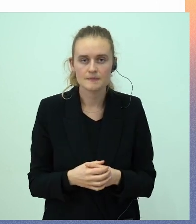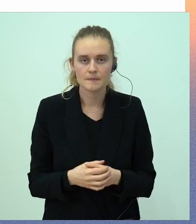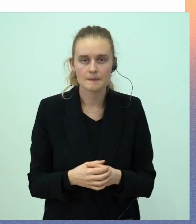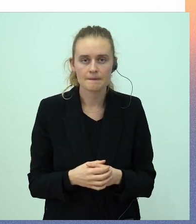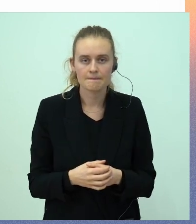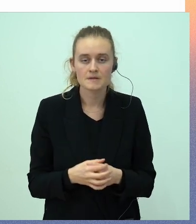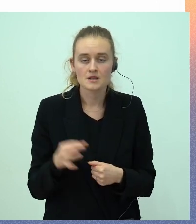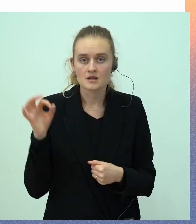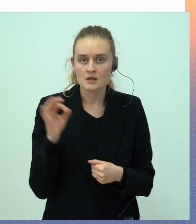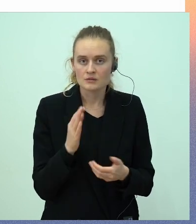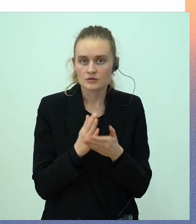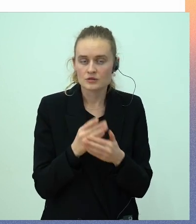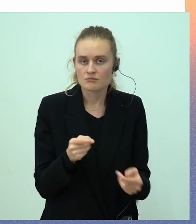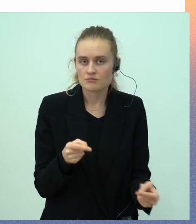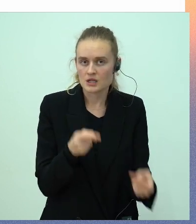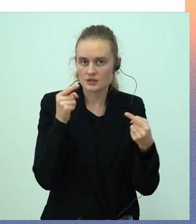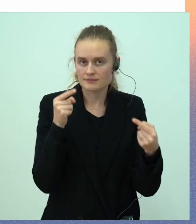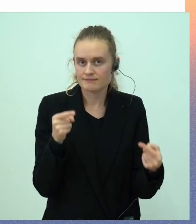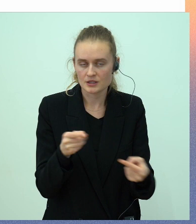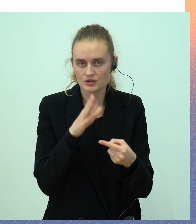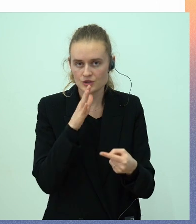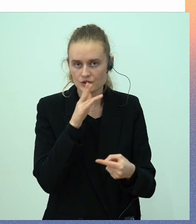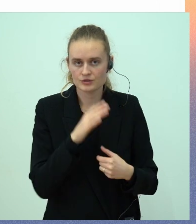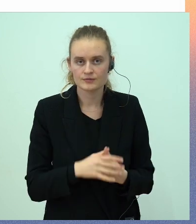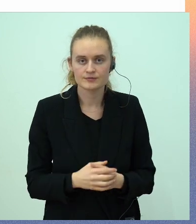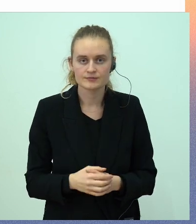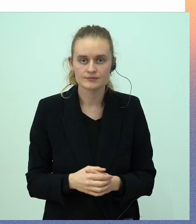kurioje nuolat pasisakoma prieš žydus.